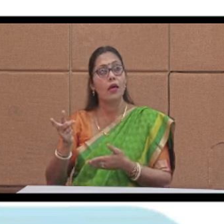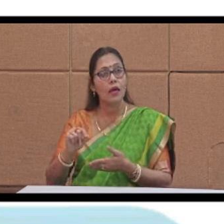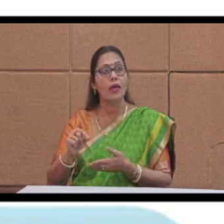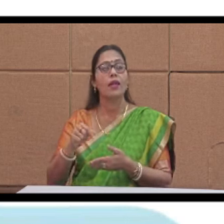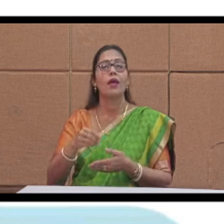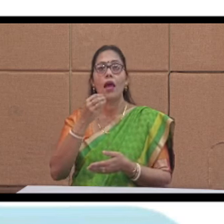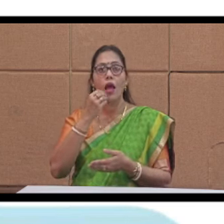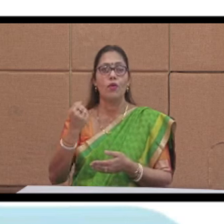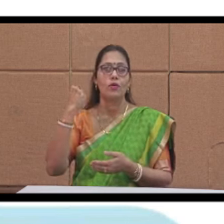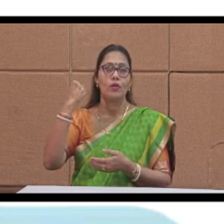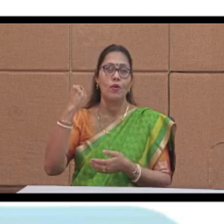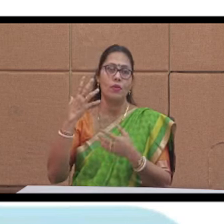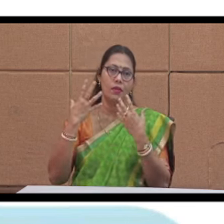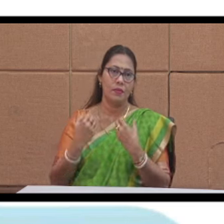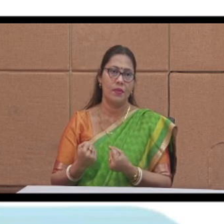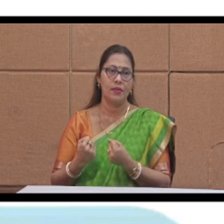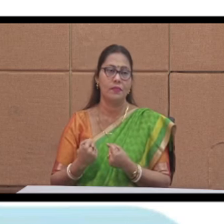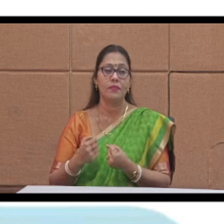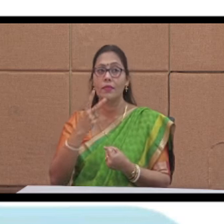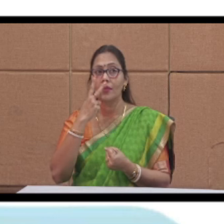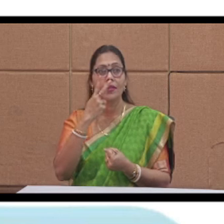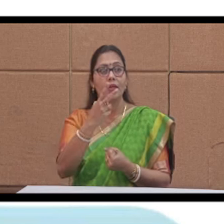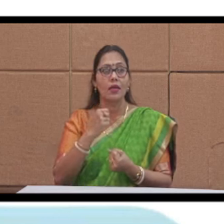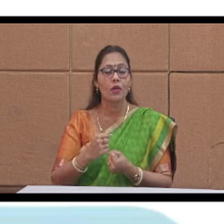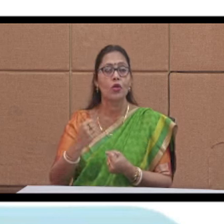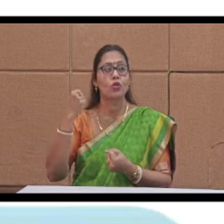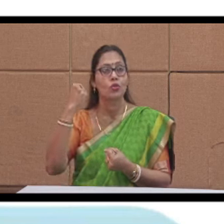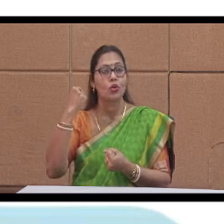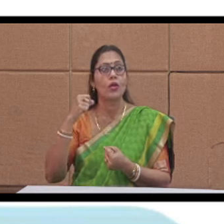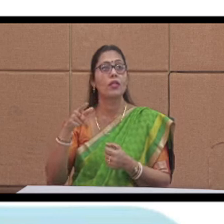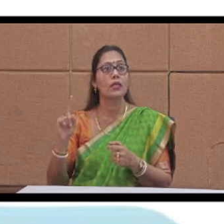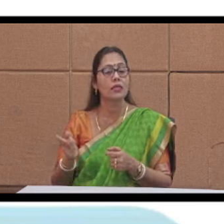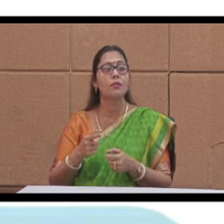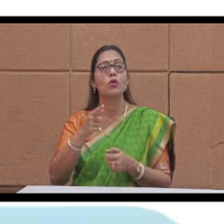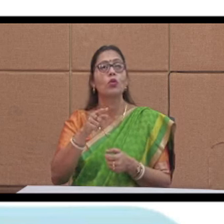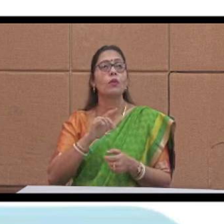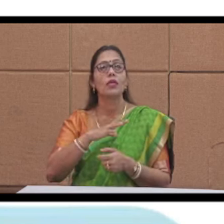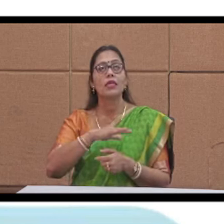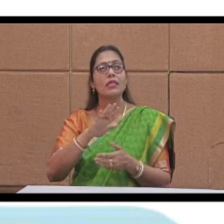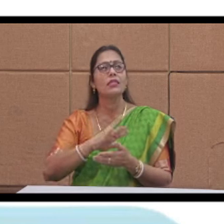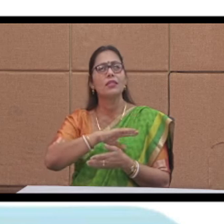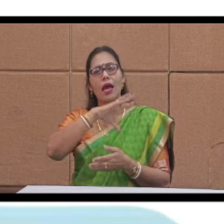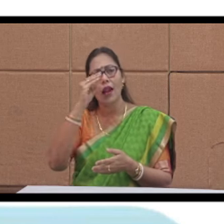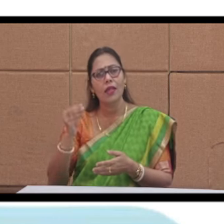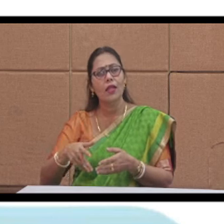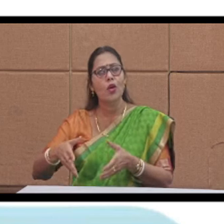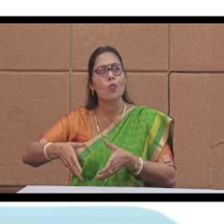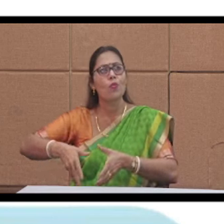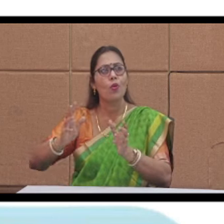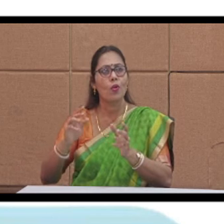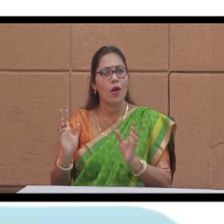থেকে আমরা শক্তি তৈরি করি দেখো ওই শক্তি দিয়ে তোমার বন্ধু কত জোরে